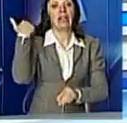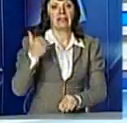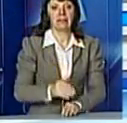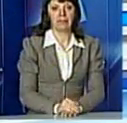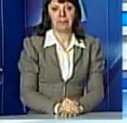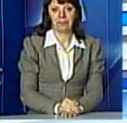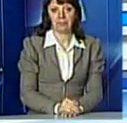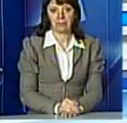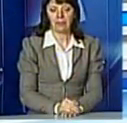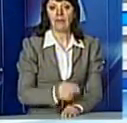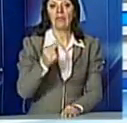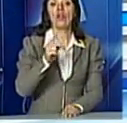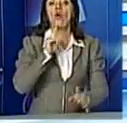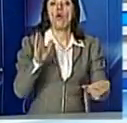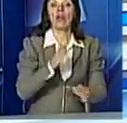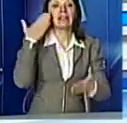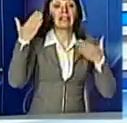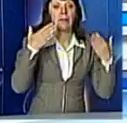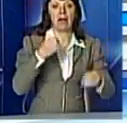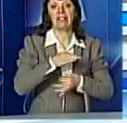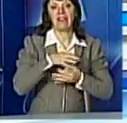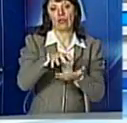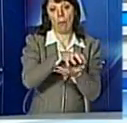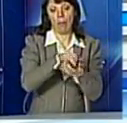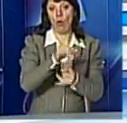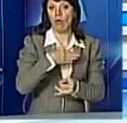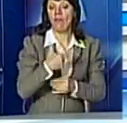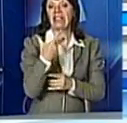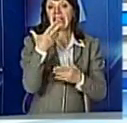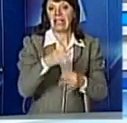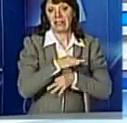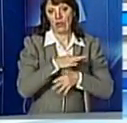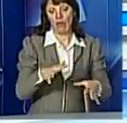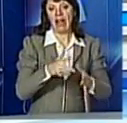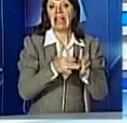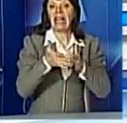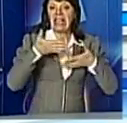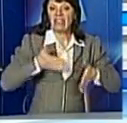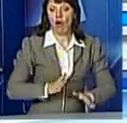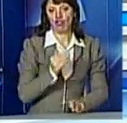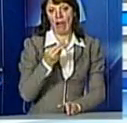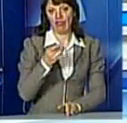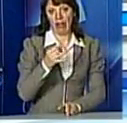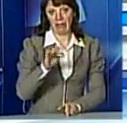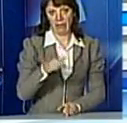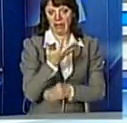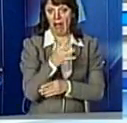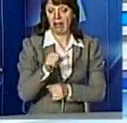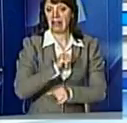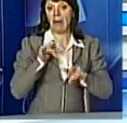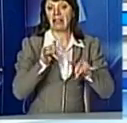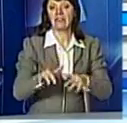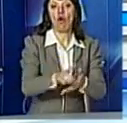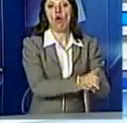колись коляди забави та свято пампуха у Львові три дні святкували Різдво в Шевченківському гаю саме дійство